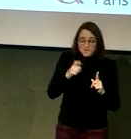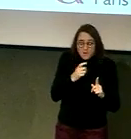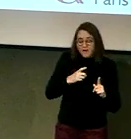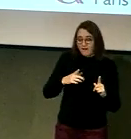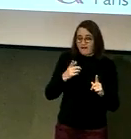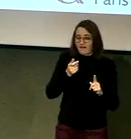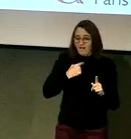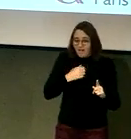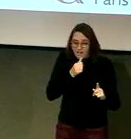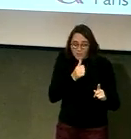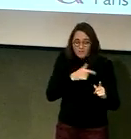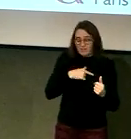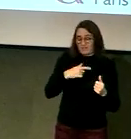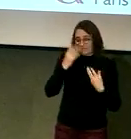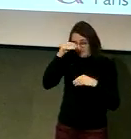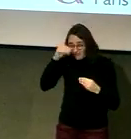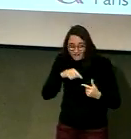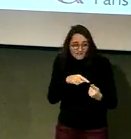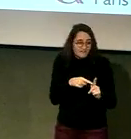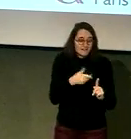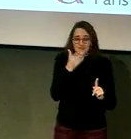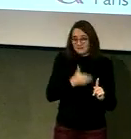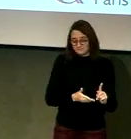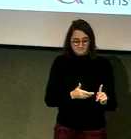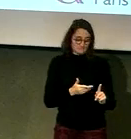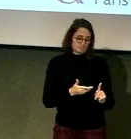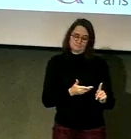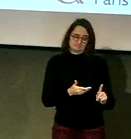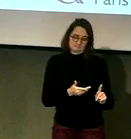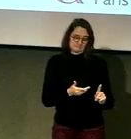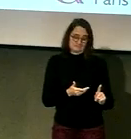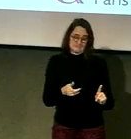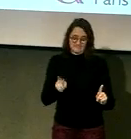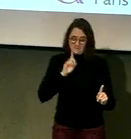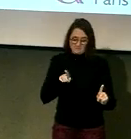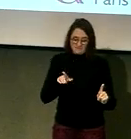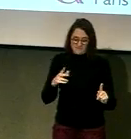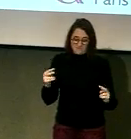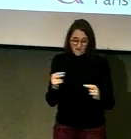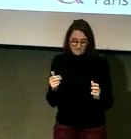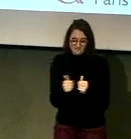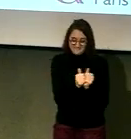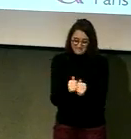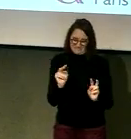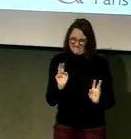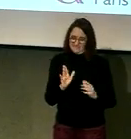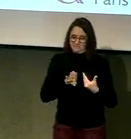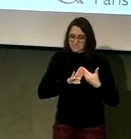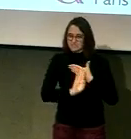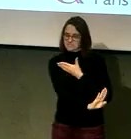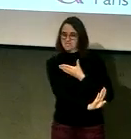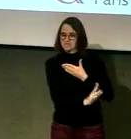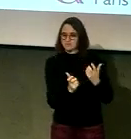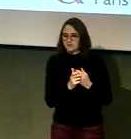toute façon c'est pas le genre de personne que l'on veut voir dans l'entourage immédiat d'une femme enceinte, et puis dans